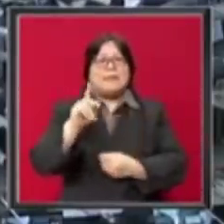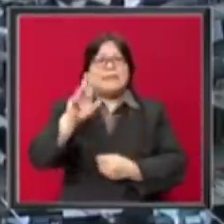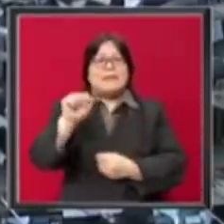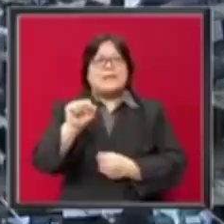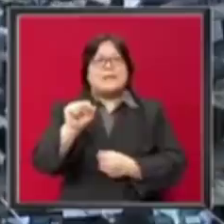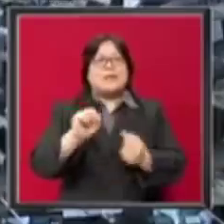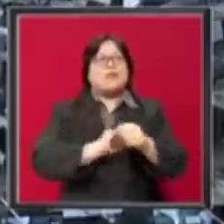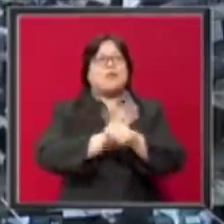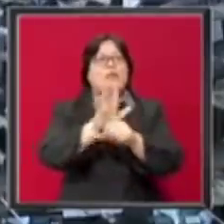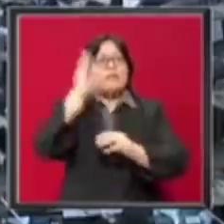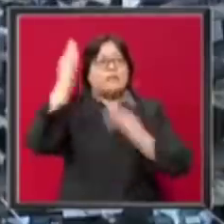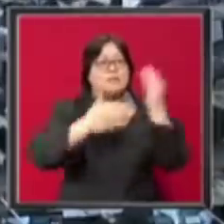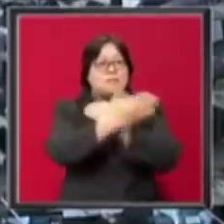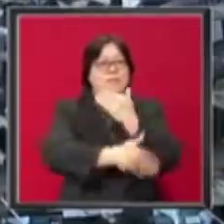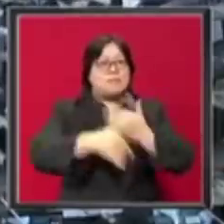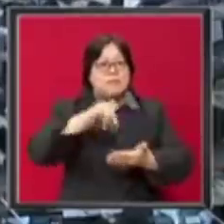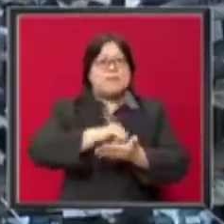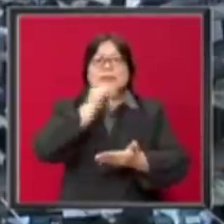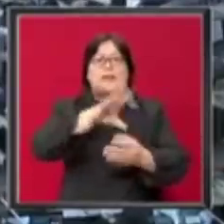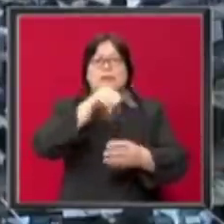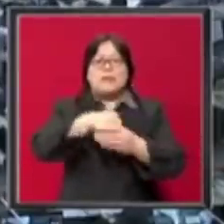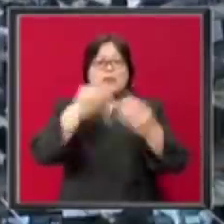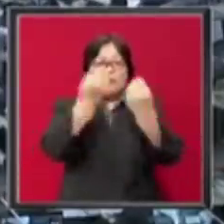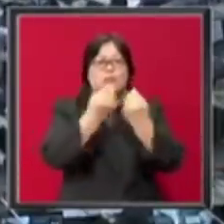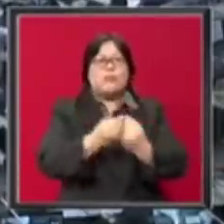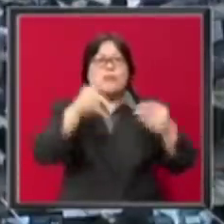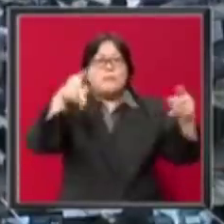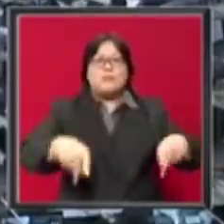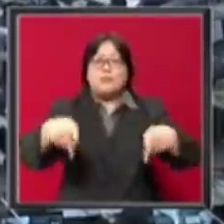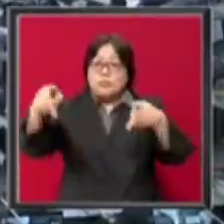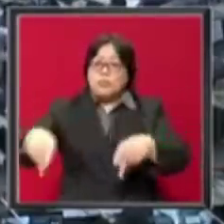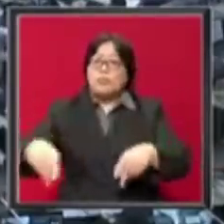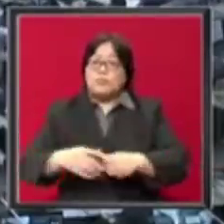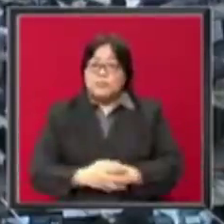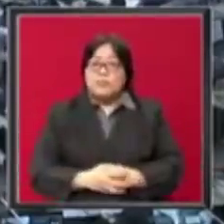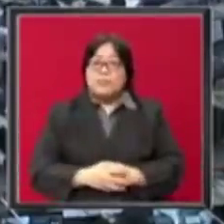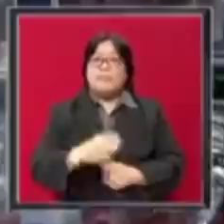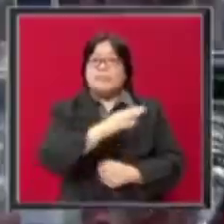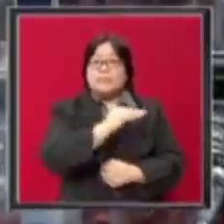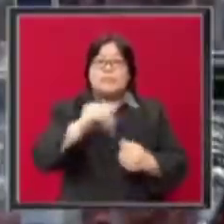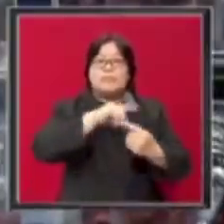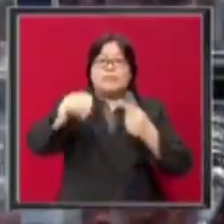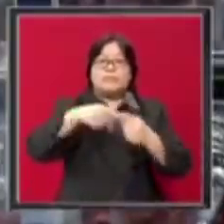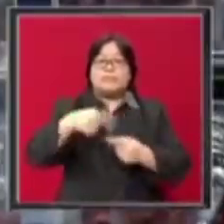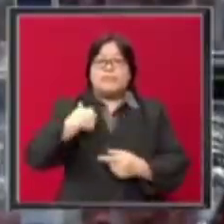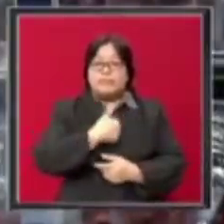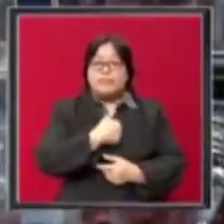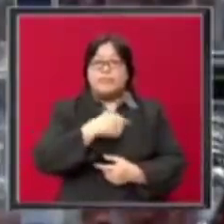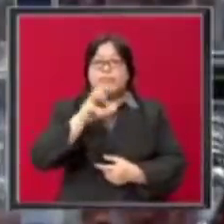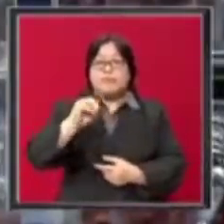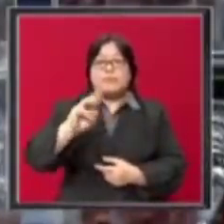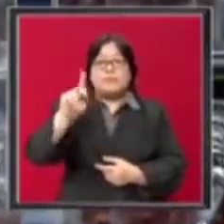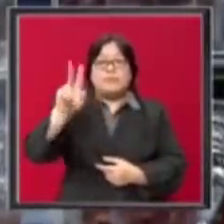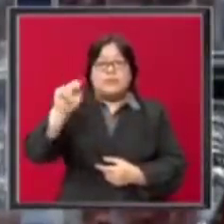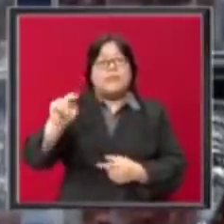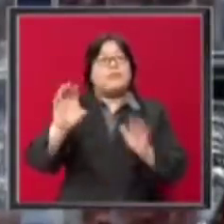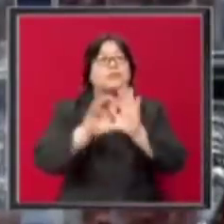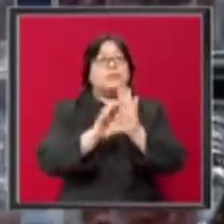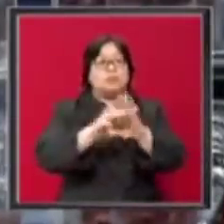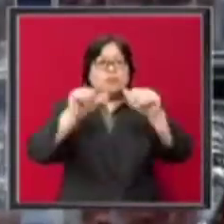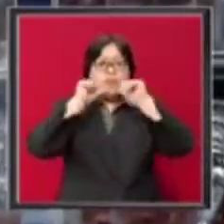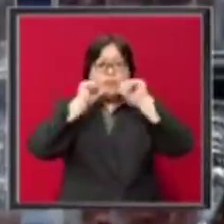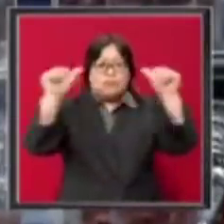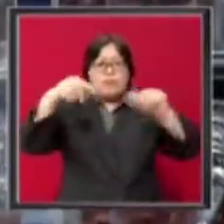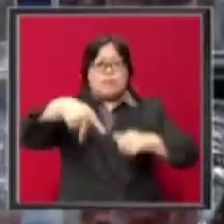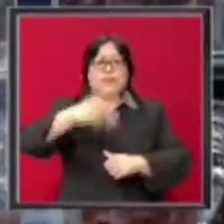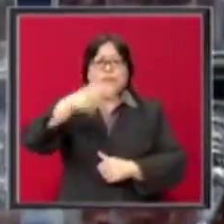yang ada di dalam negara ini tidak mengambil kira kepadatan penduduk. Dan bila kita MKN misalnya